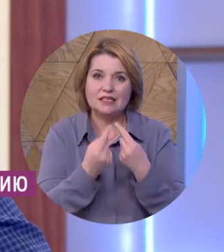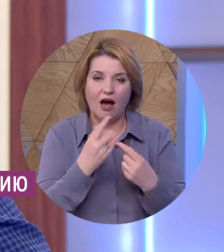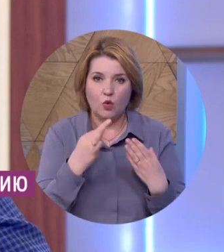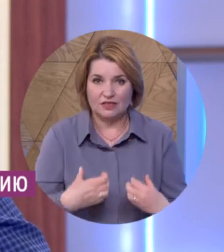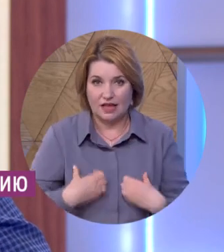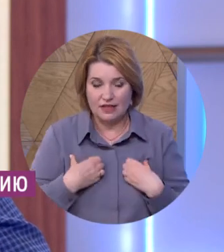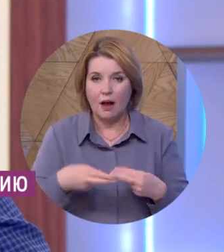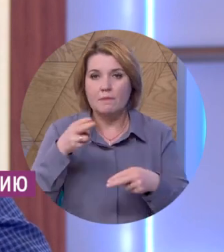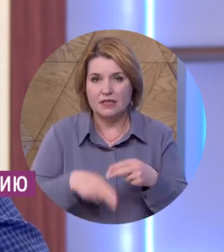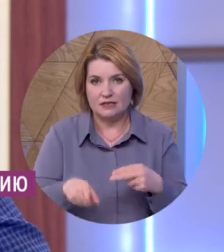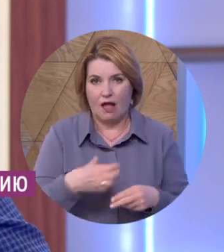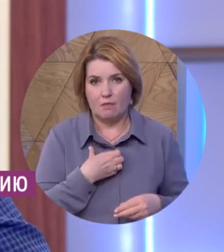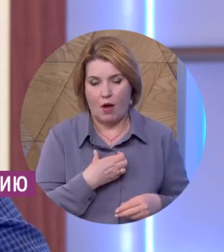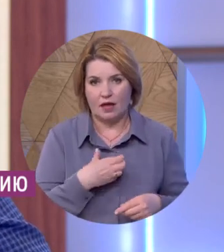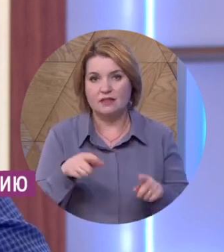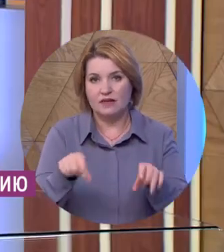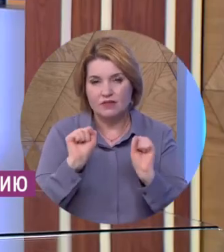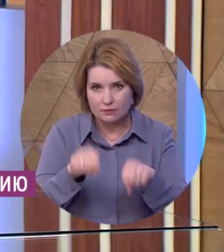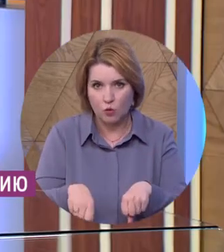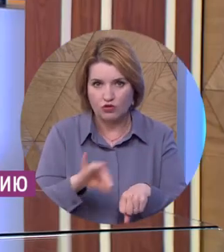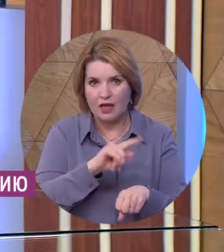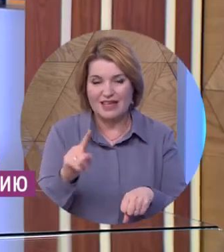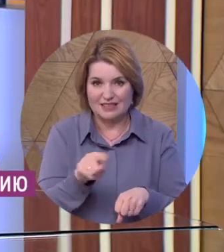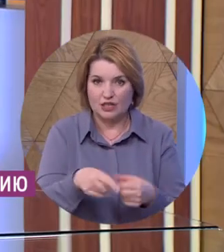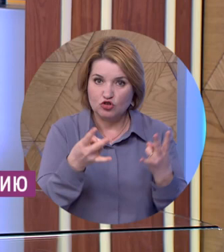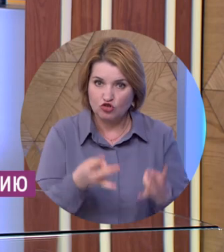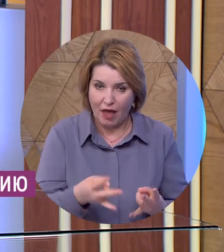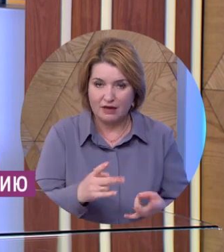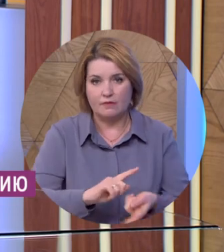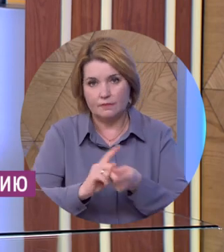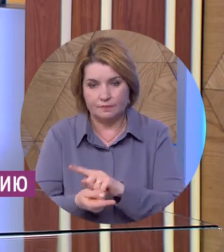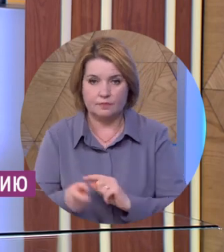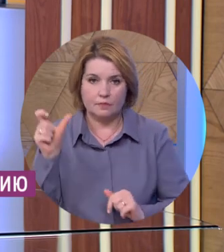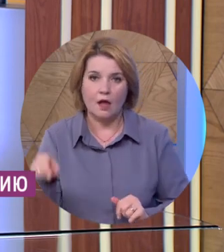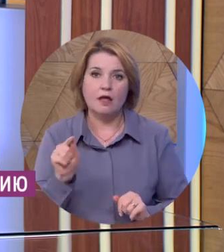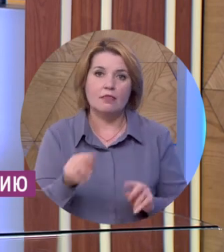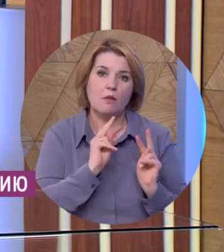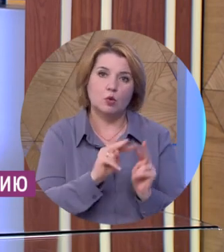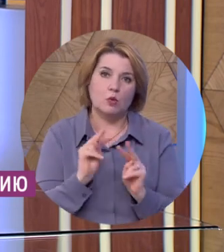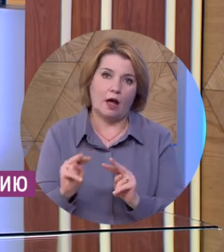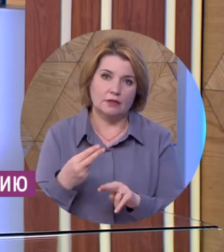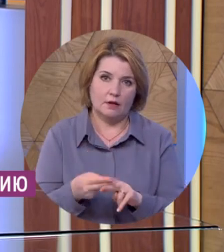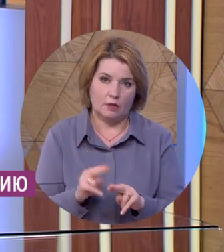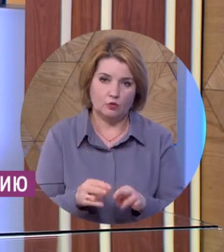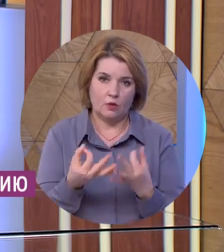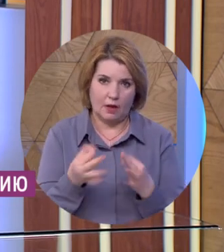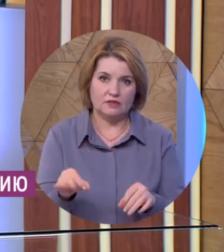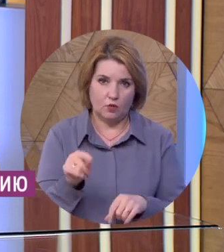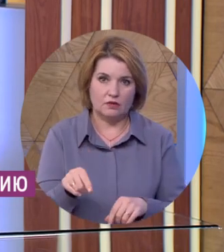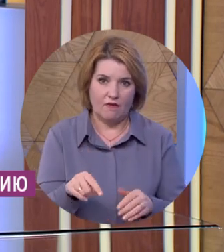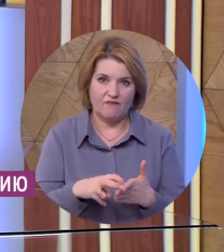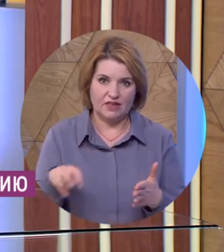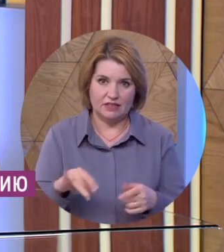бояться этого страха. Тогда вы можете из позиции жертвы, наверное, стать вот тем наблюдателем за той ситуацией, которая позволит вам выйти из таких